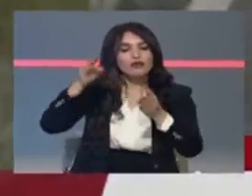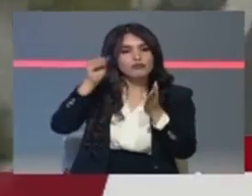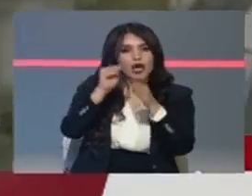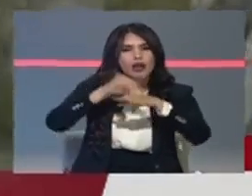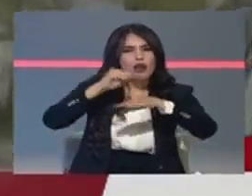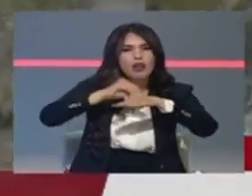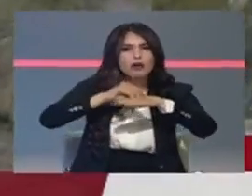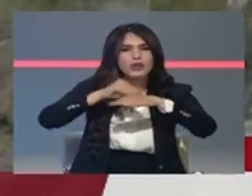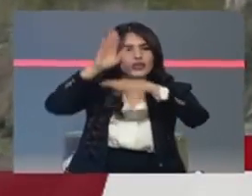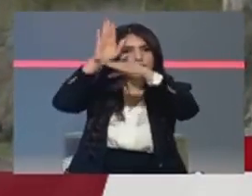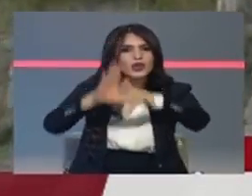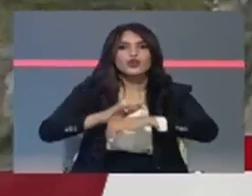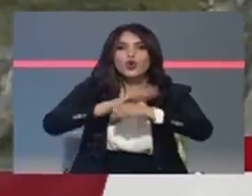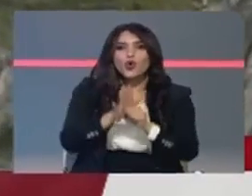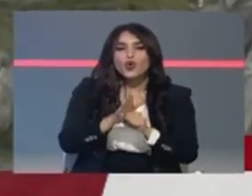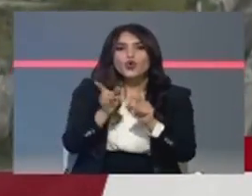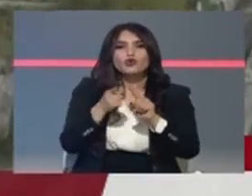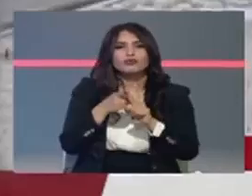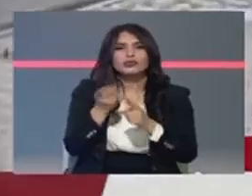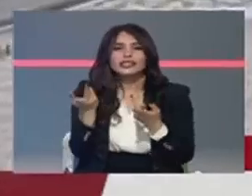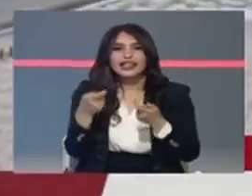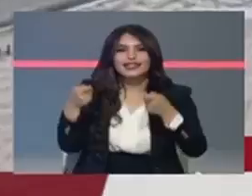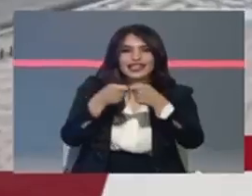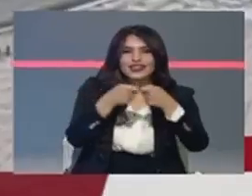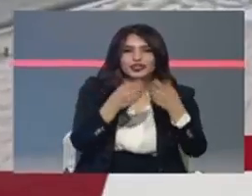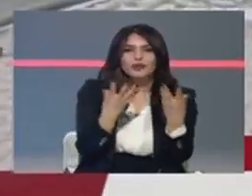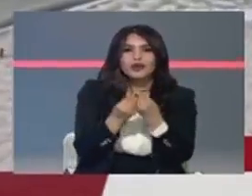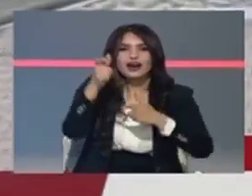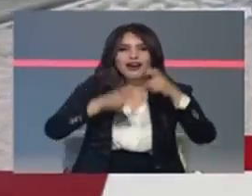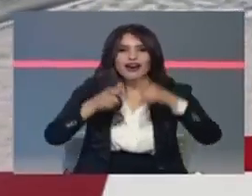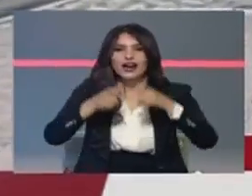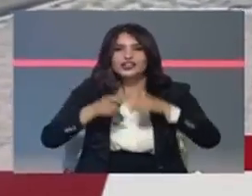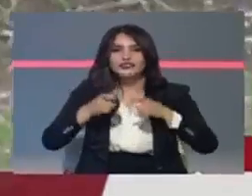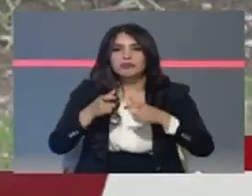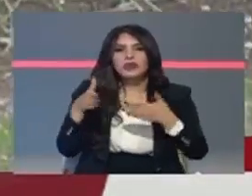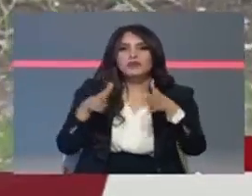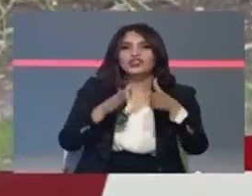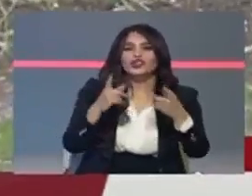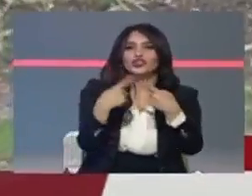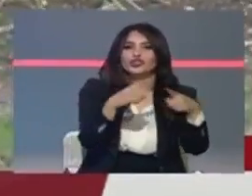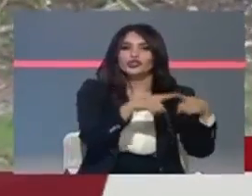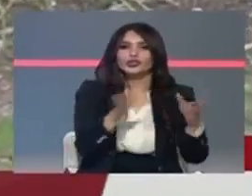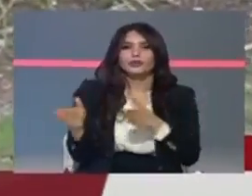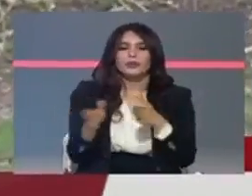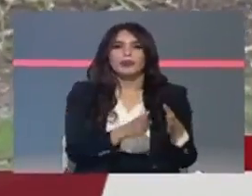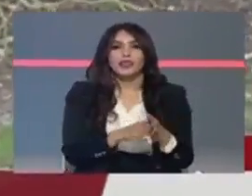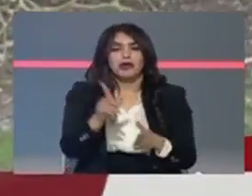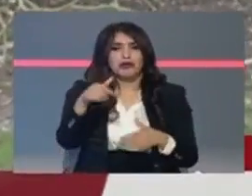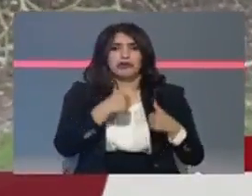الوقاية من فيروس كورونا، يتأقلم معه البعض بطرق مختلفة. أنا عندي الحجر الصحي يعني في